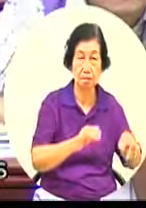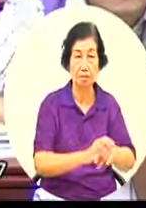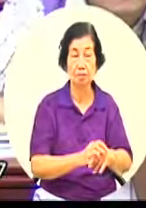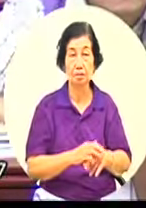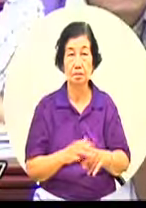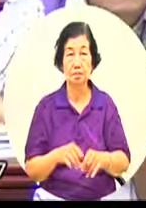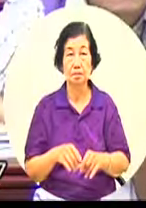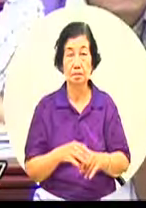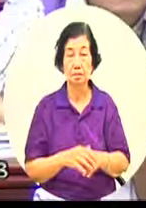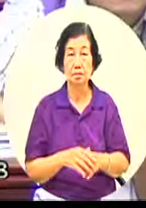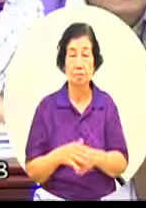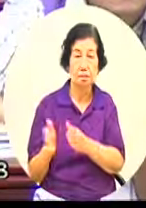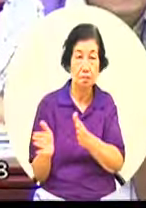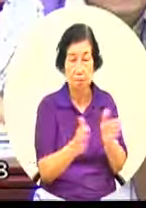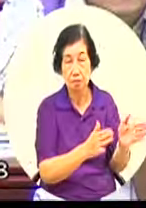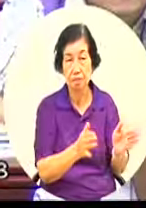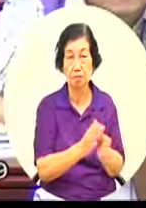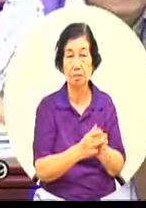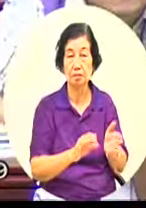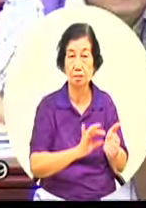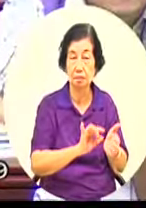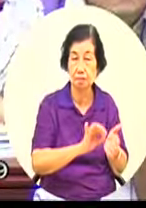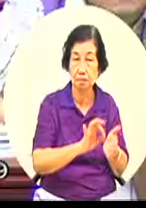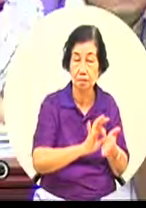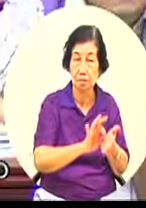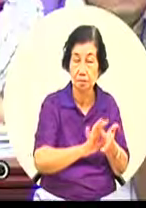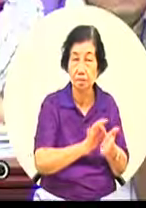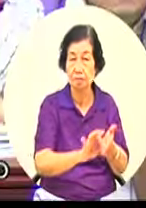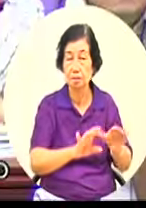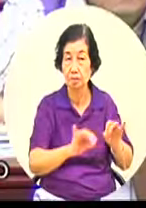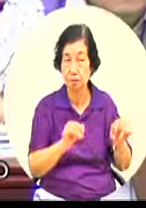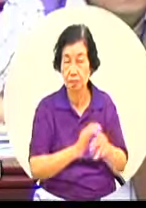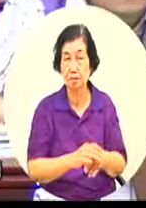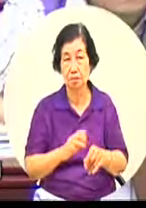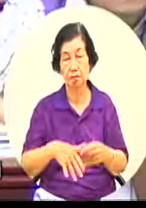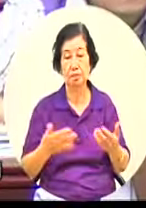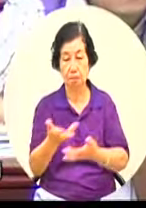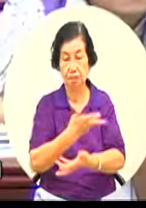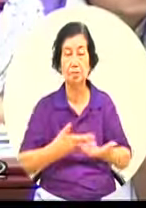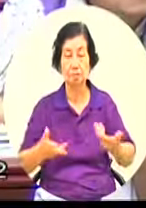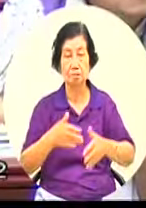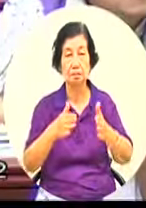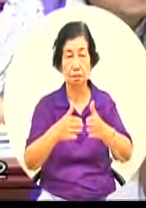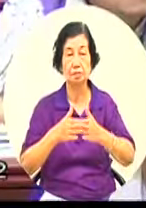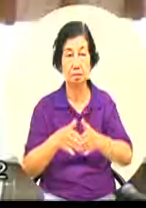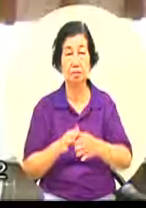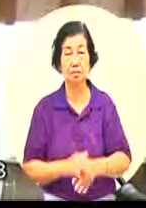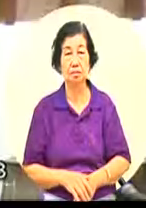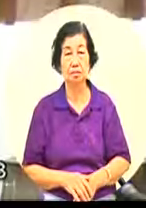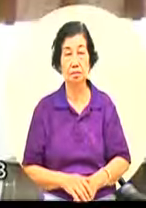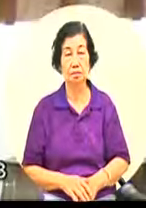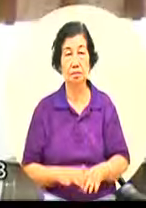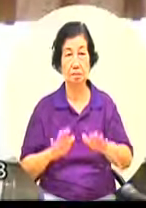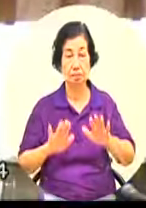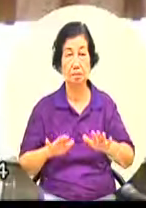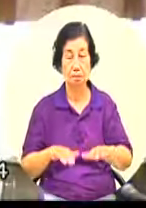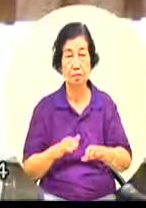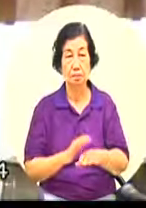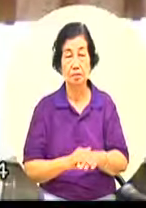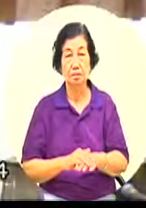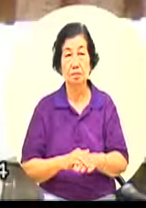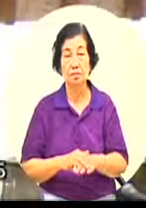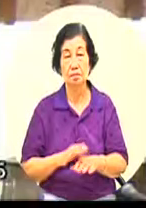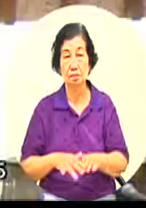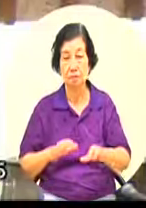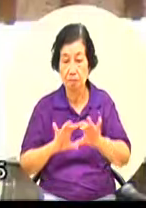的话，可能要做比较多的沟通。那这是我以上先做这样的说明。 所以如果说现有的体育用地被市政府做